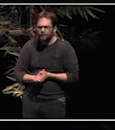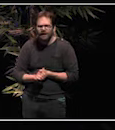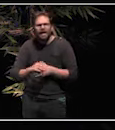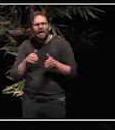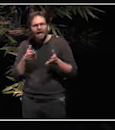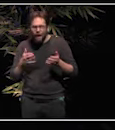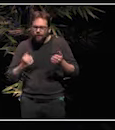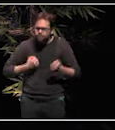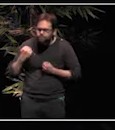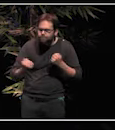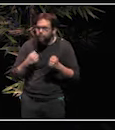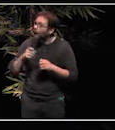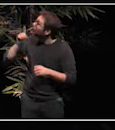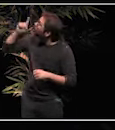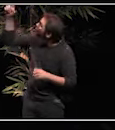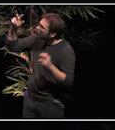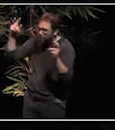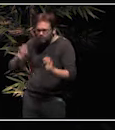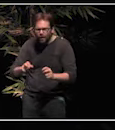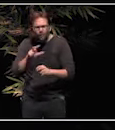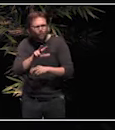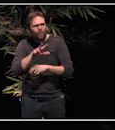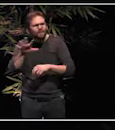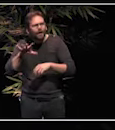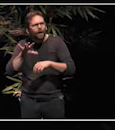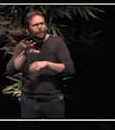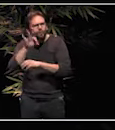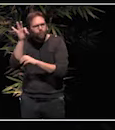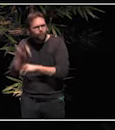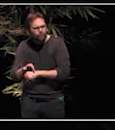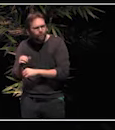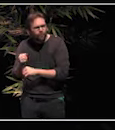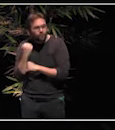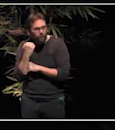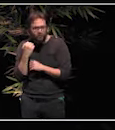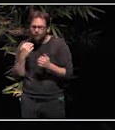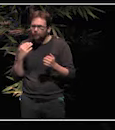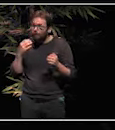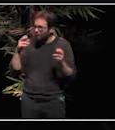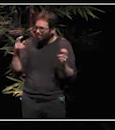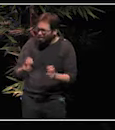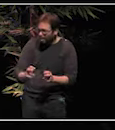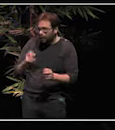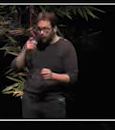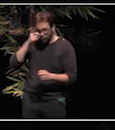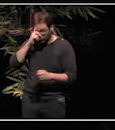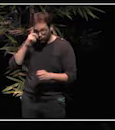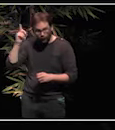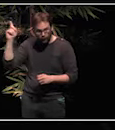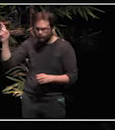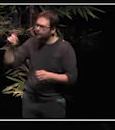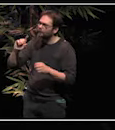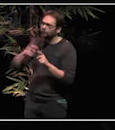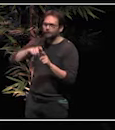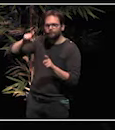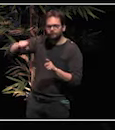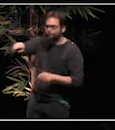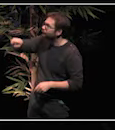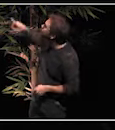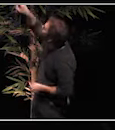moyenne dans cette étude, hein, encore une fois, c'était avant et après l'UTMB, les 35%, c'est parce qu'on, c'est un deuxième graphe qui présente cette